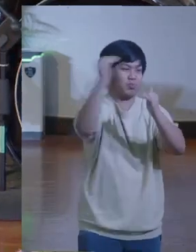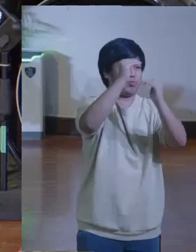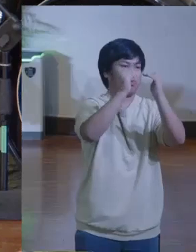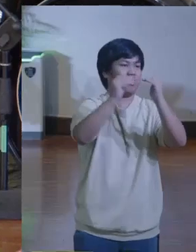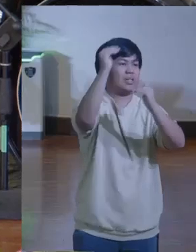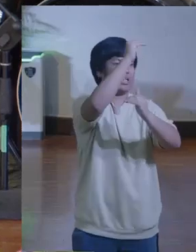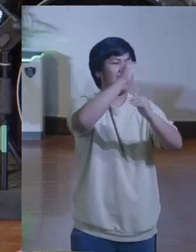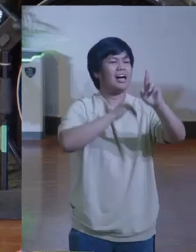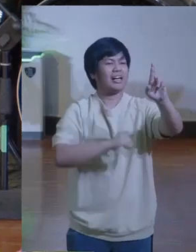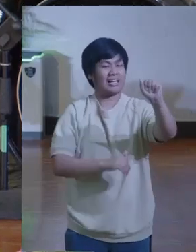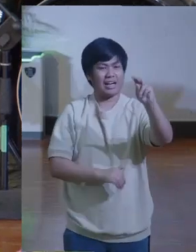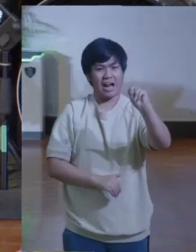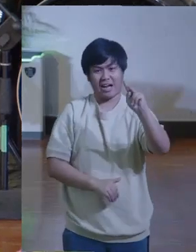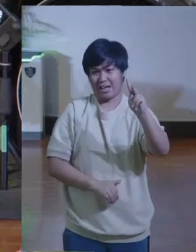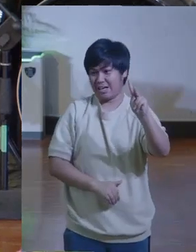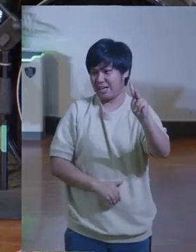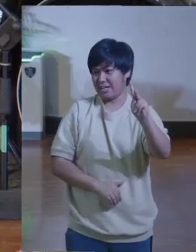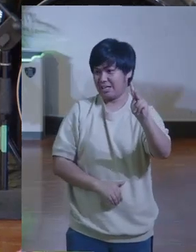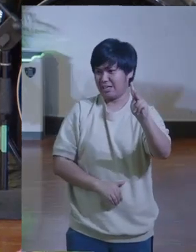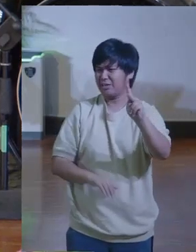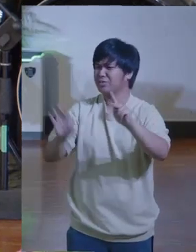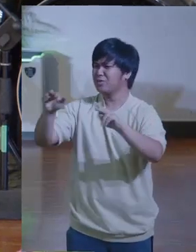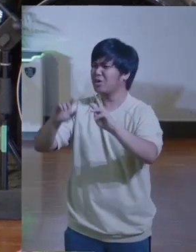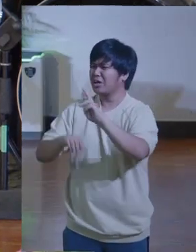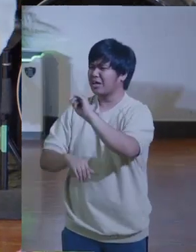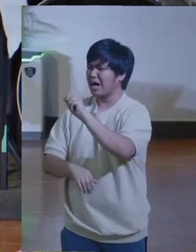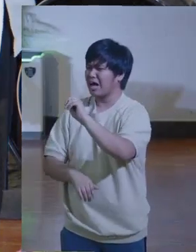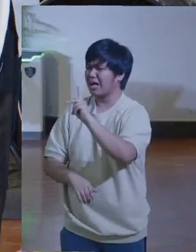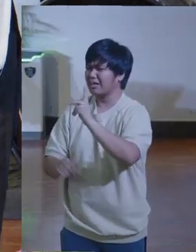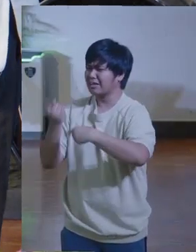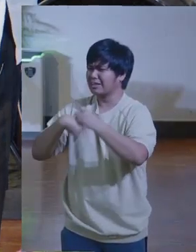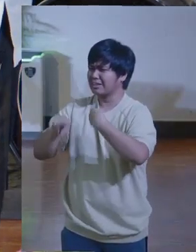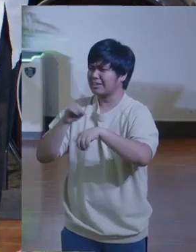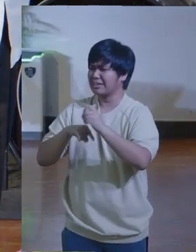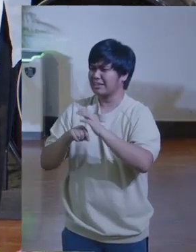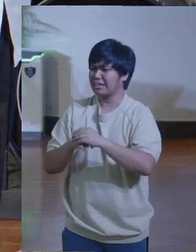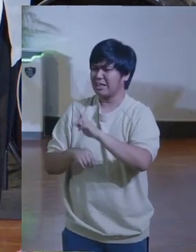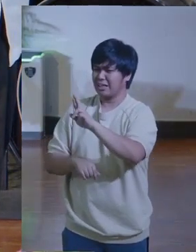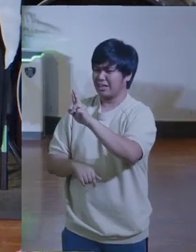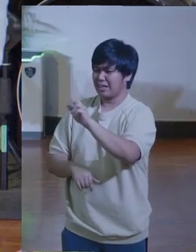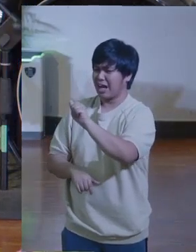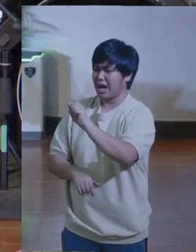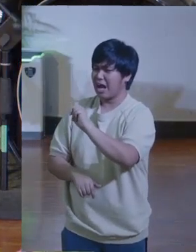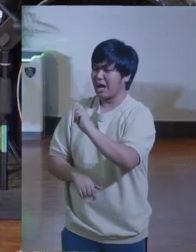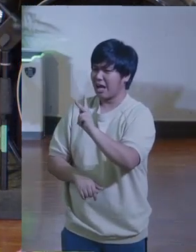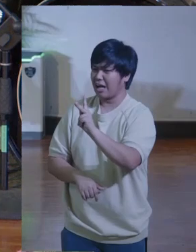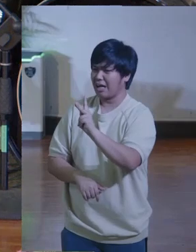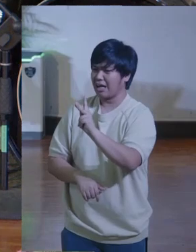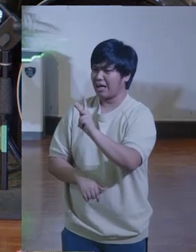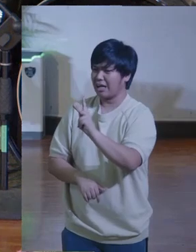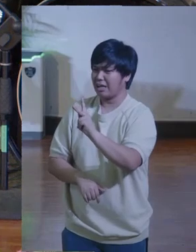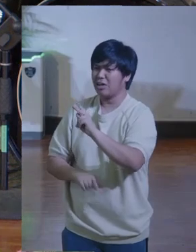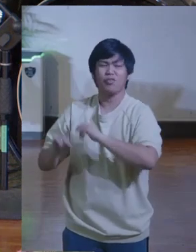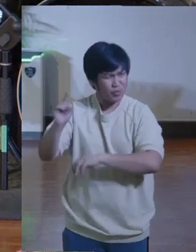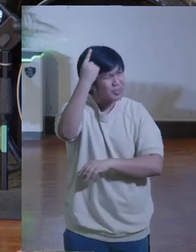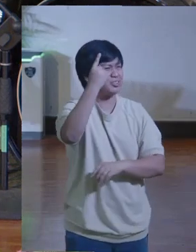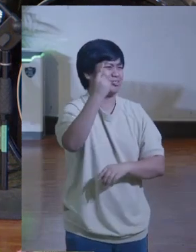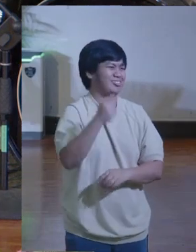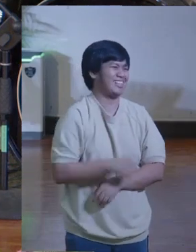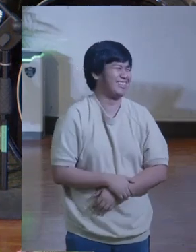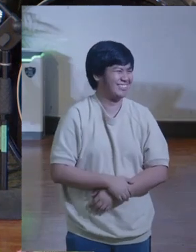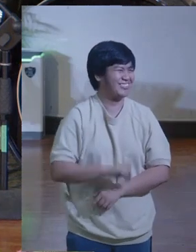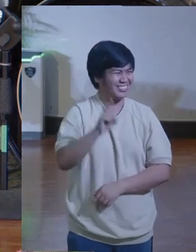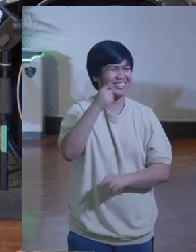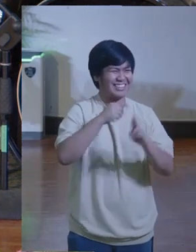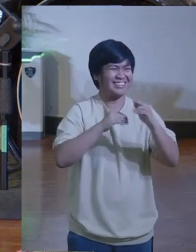all kings. Siya ang King of Kings. Yun po ang ibig sabihin ng firstborn. Hindi na siya ay pinanganak, kundi